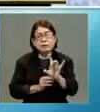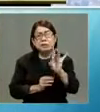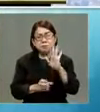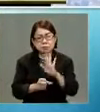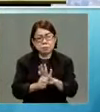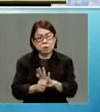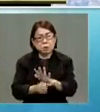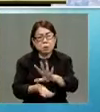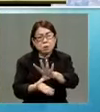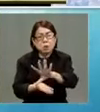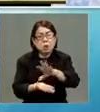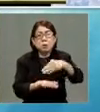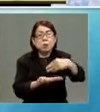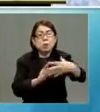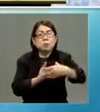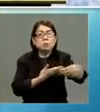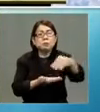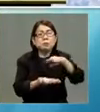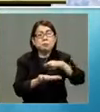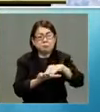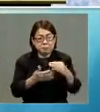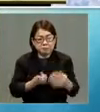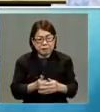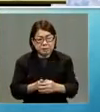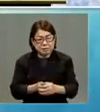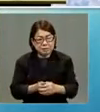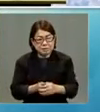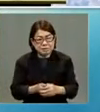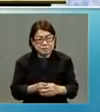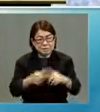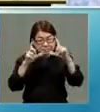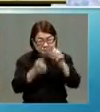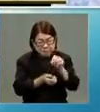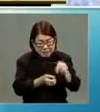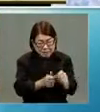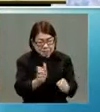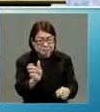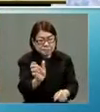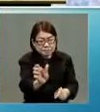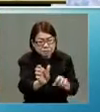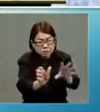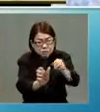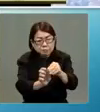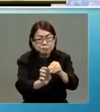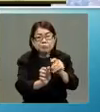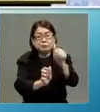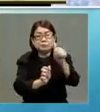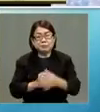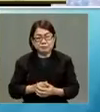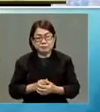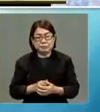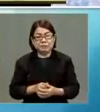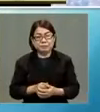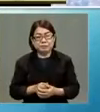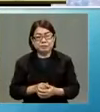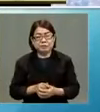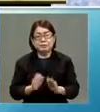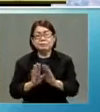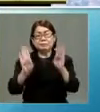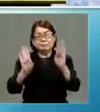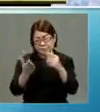ใส่ครั้งเดียวเสร็จปุ๊บนะครับท่านส่องกล้องท่านกล้องก็จะให้ท่านเช็คอินเลยนะครับนะครับพอท่านเช็คอินสำเร็จท่านก็ไปใช้บริการนะ